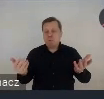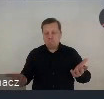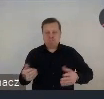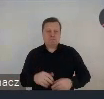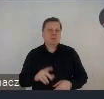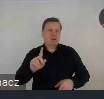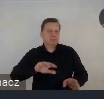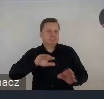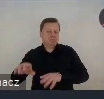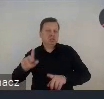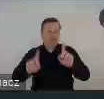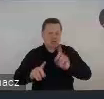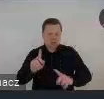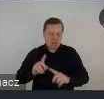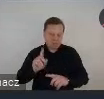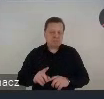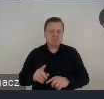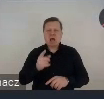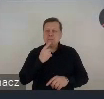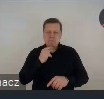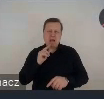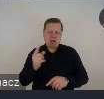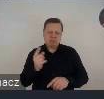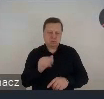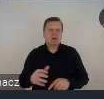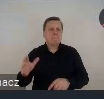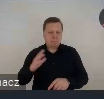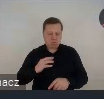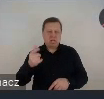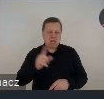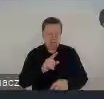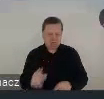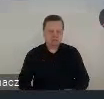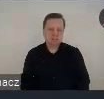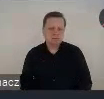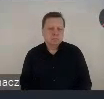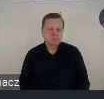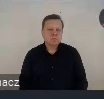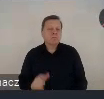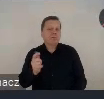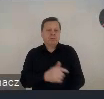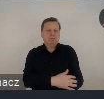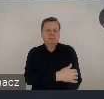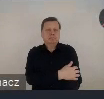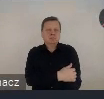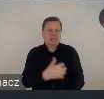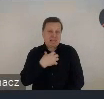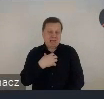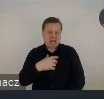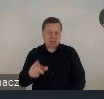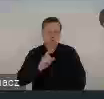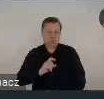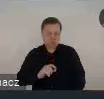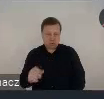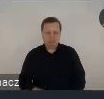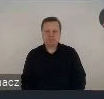Czasami, chociaż jest to bardzo rzadka sytuacja, zdarzyła się kilka razy, ale to naprawdę sporadycznie, dyrektor biura cechu po